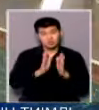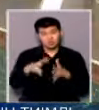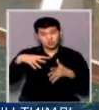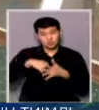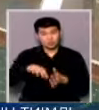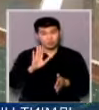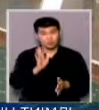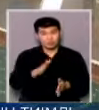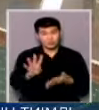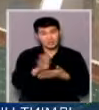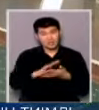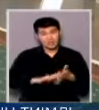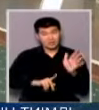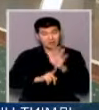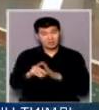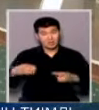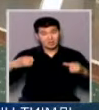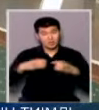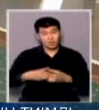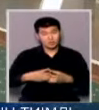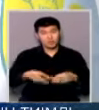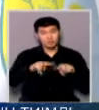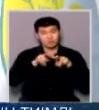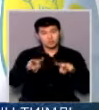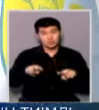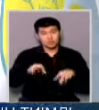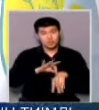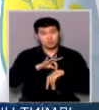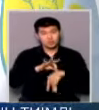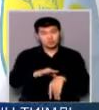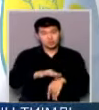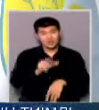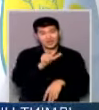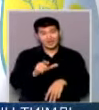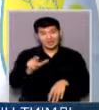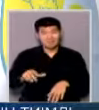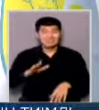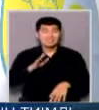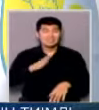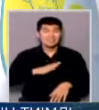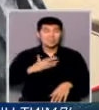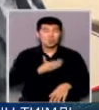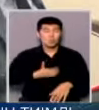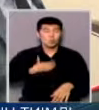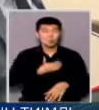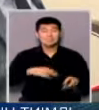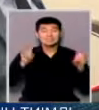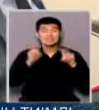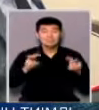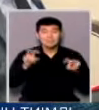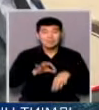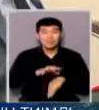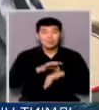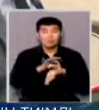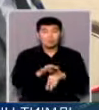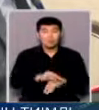болады. Арыз түскен мемлекеттік органға мониторинг пен бақылау жүргізіледі. Тұрғынның неге көңілі толмай жатқандығы тексеріледі.